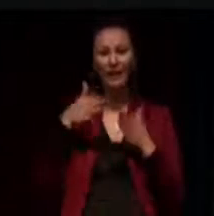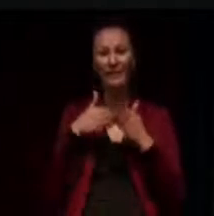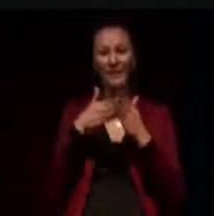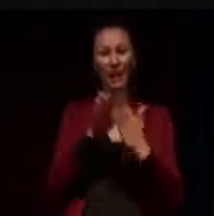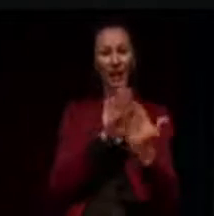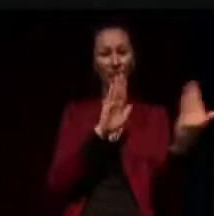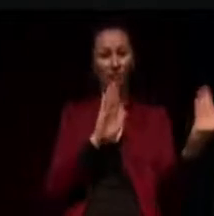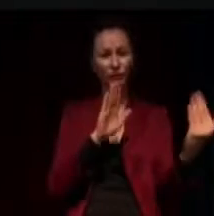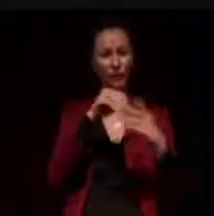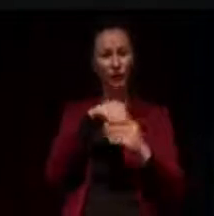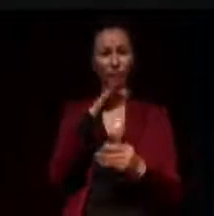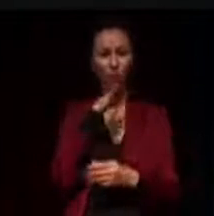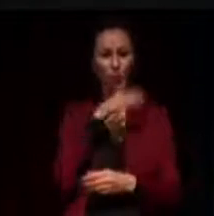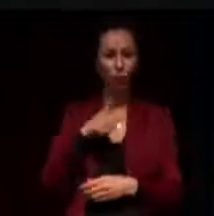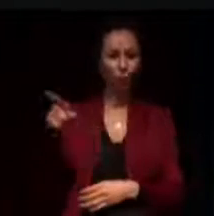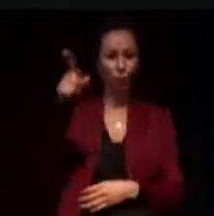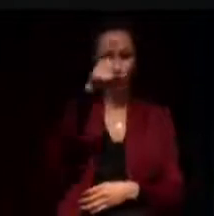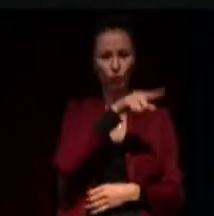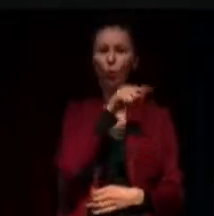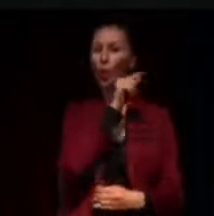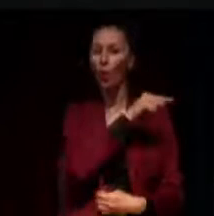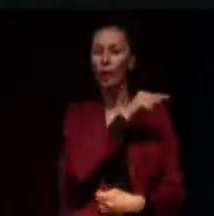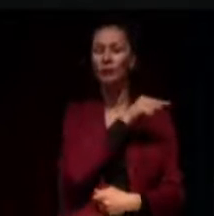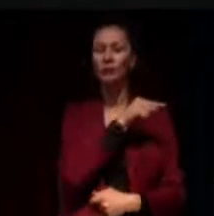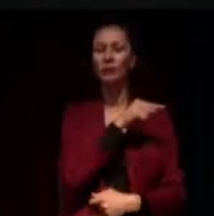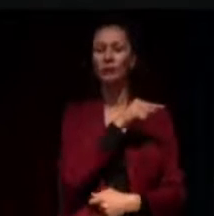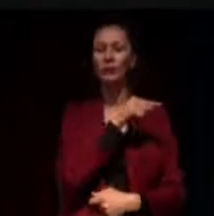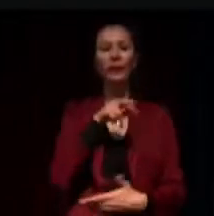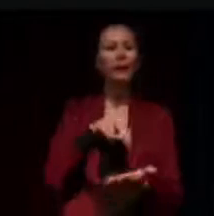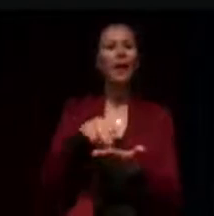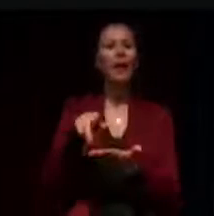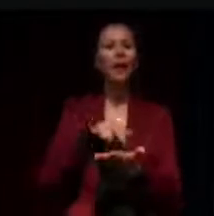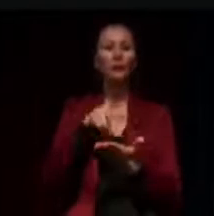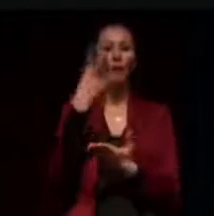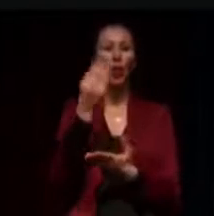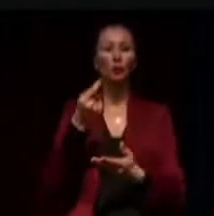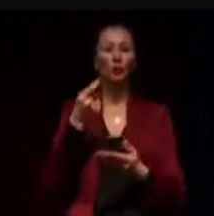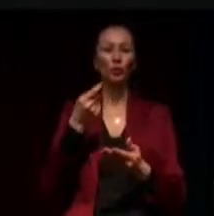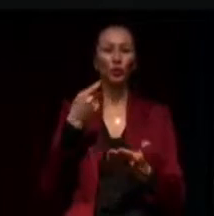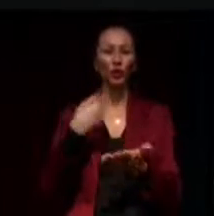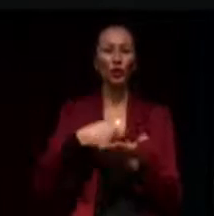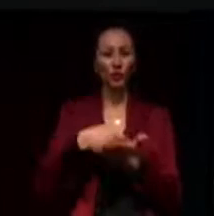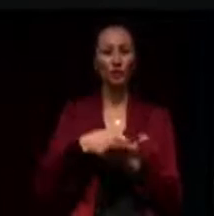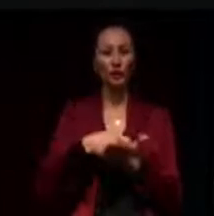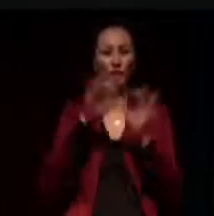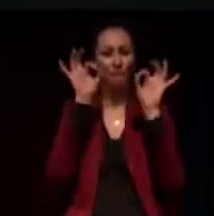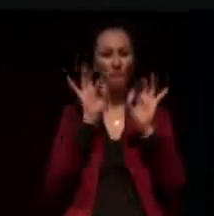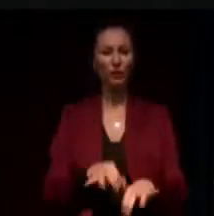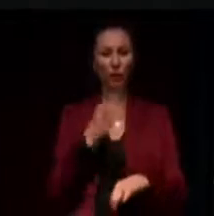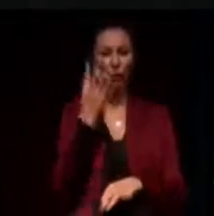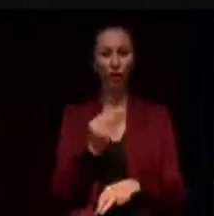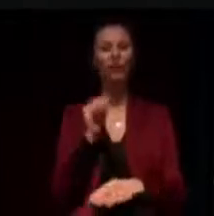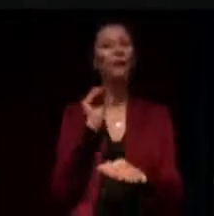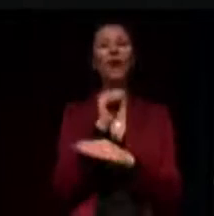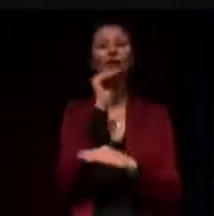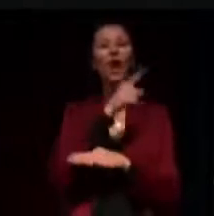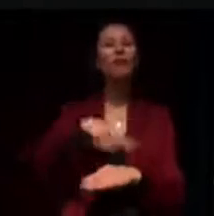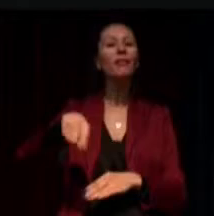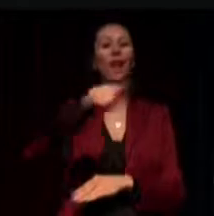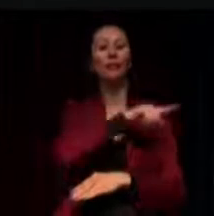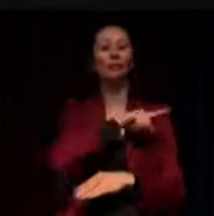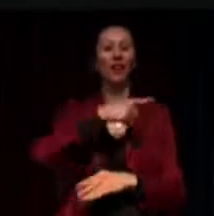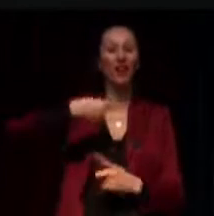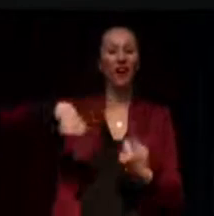Karşıyaka İskele karşısı orayı biliyoruz. Orası yayalaştırılmış hale getirilecek. Başlıyor. Yaşayanlar Kavşağı